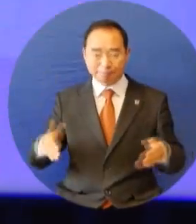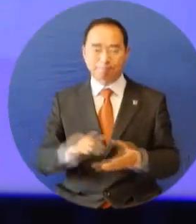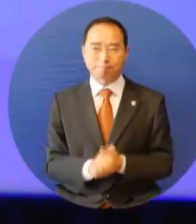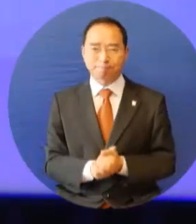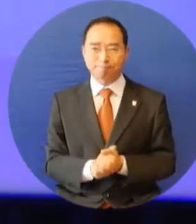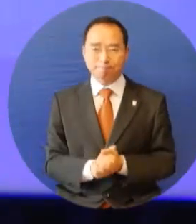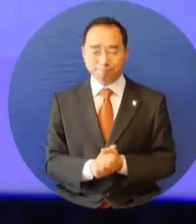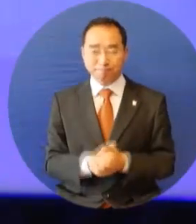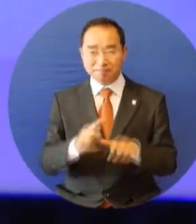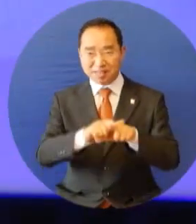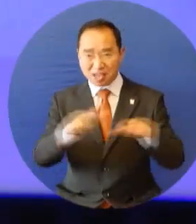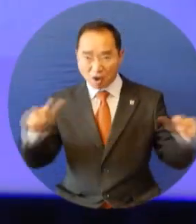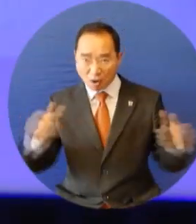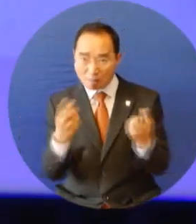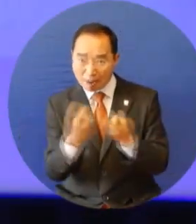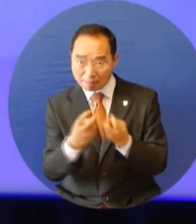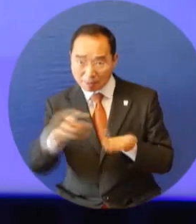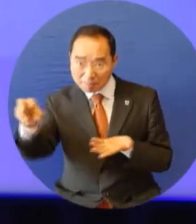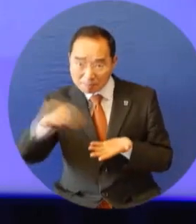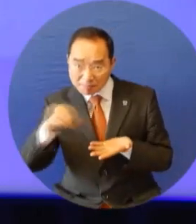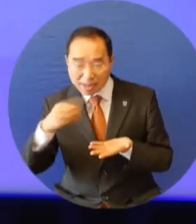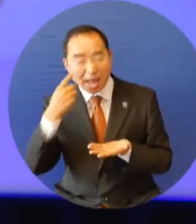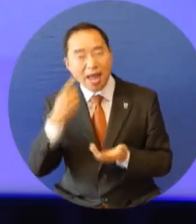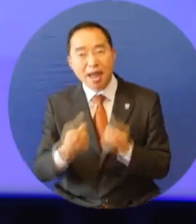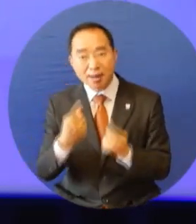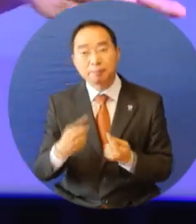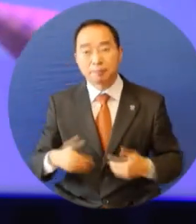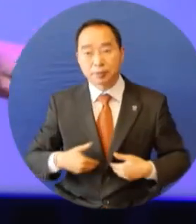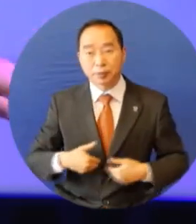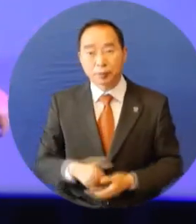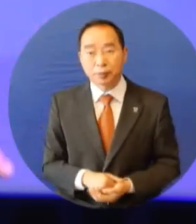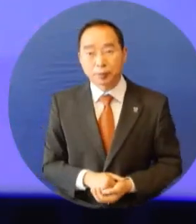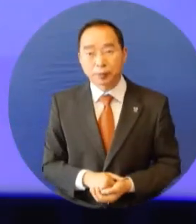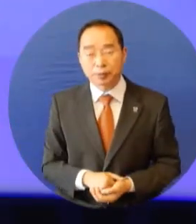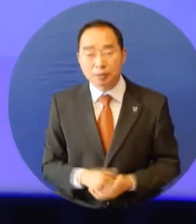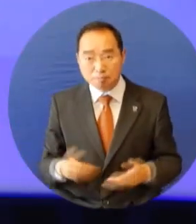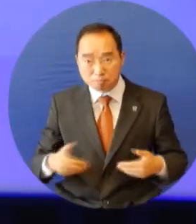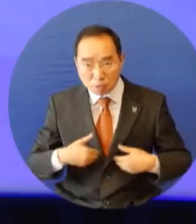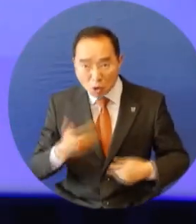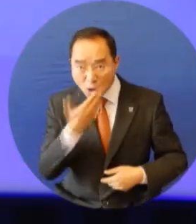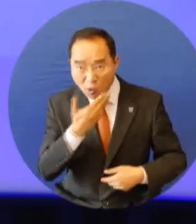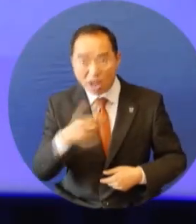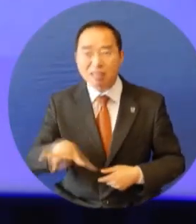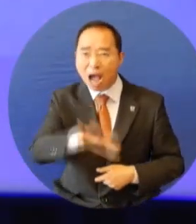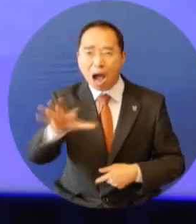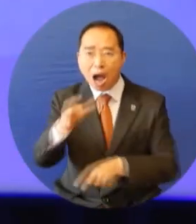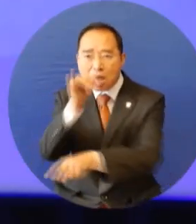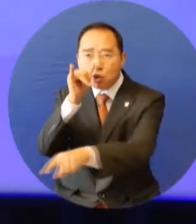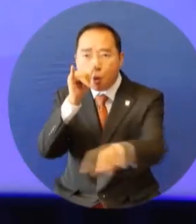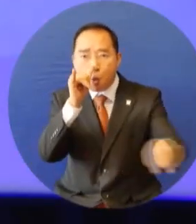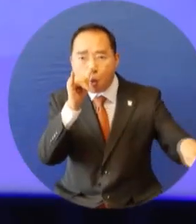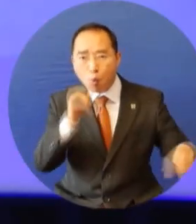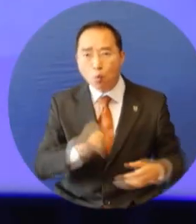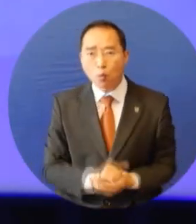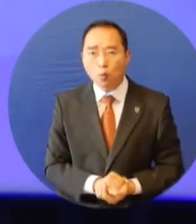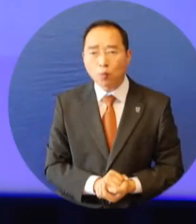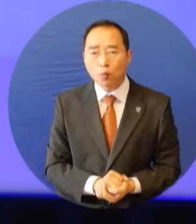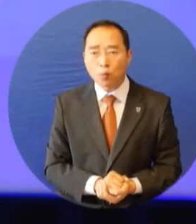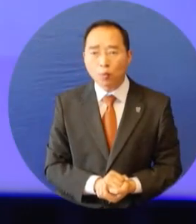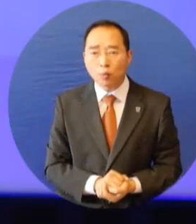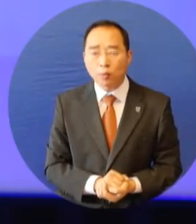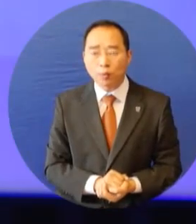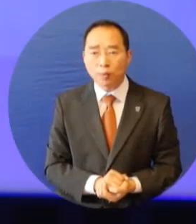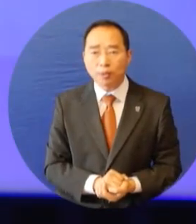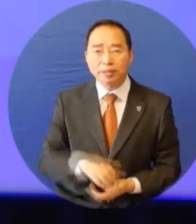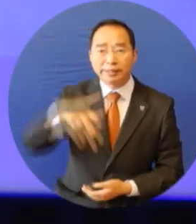실험의 장소이고 그 다음에 우리를 온전하게 지켜주는 방법을 제시해주고 또 거기에서 우리가 필요로 하는 영양소를